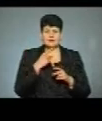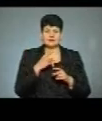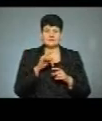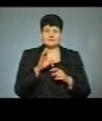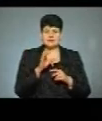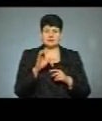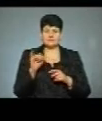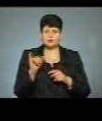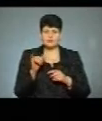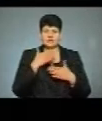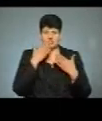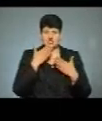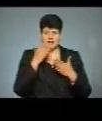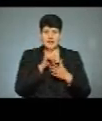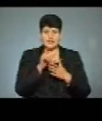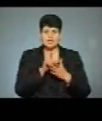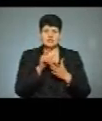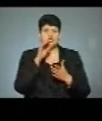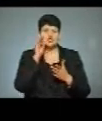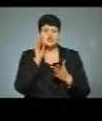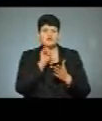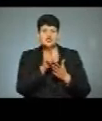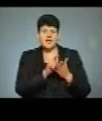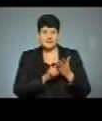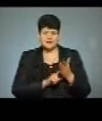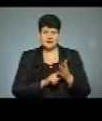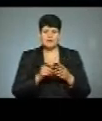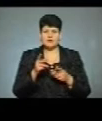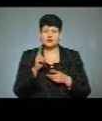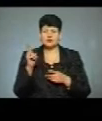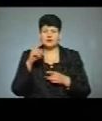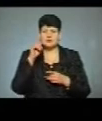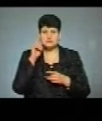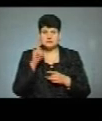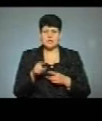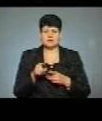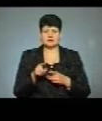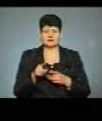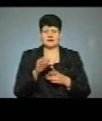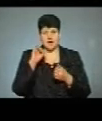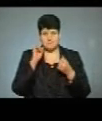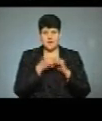і читали твори Шевченка на пам'ять. І вони вважали найбільшою честю, хто знає творів Шевченка.